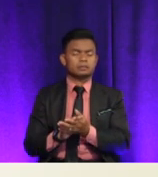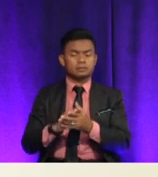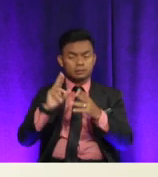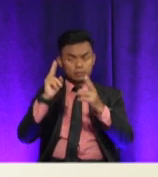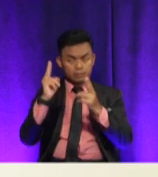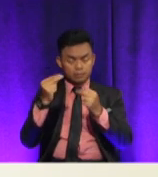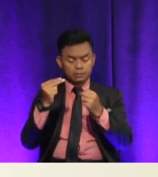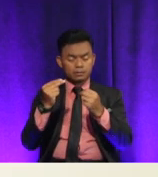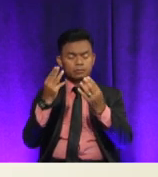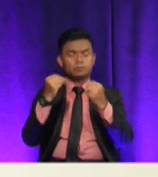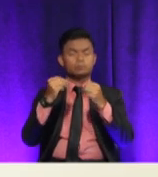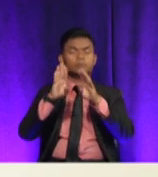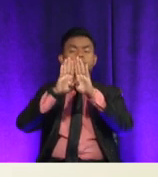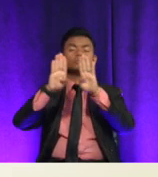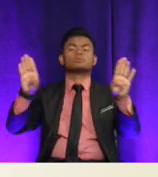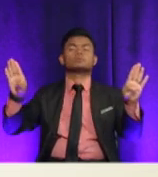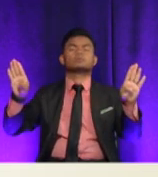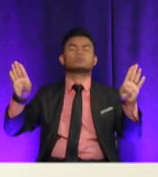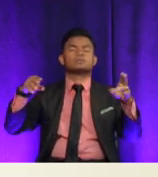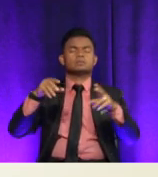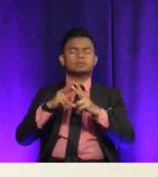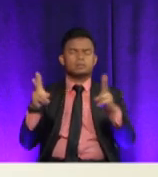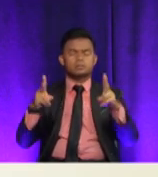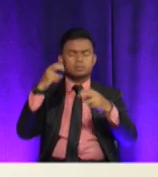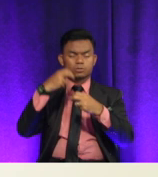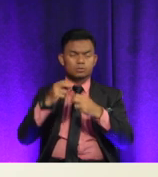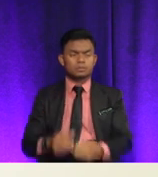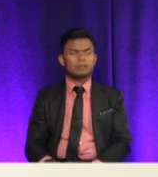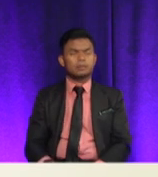terlalu suka Oke jadi kita keluarkan Disini